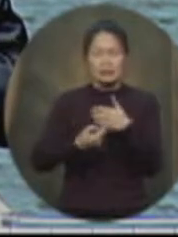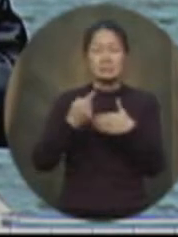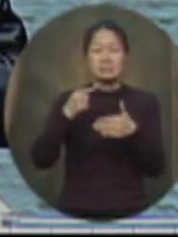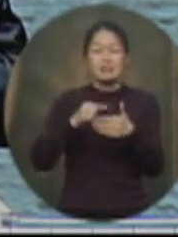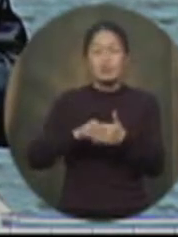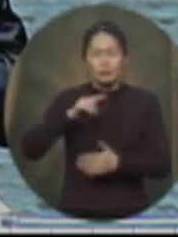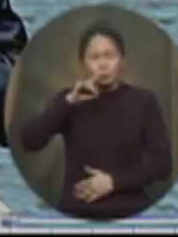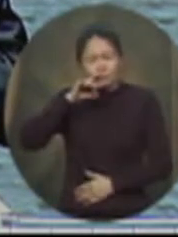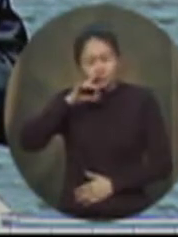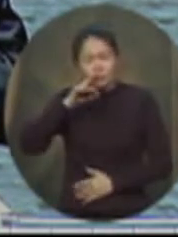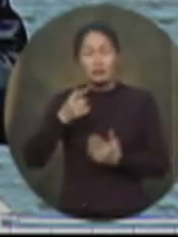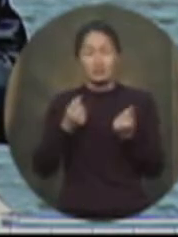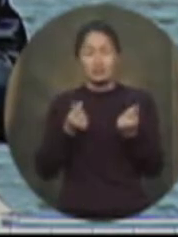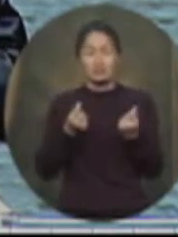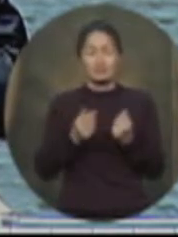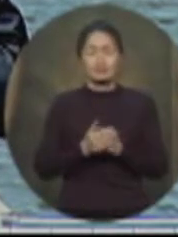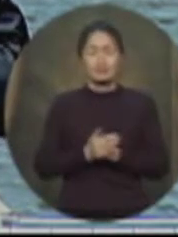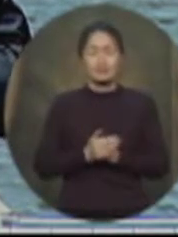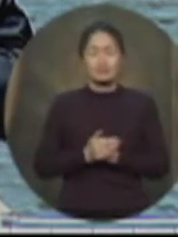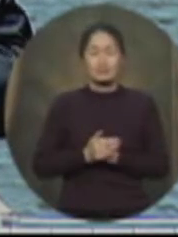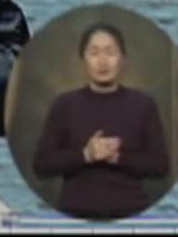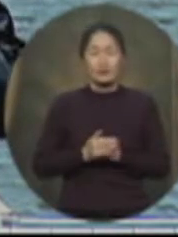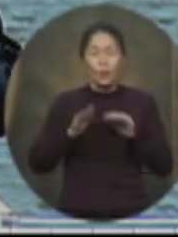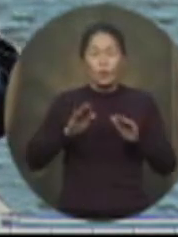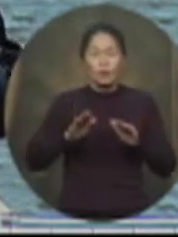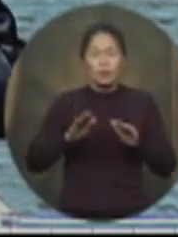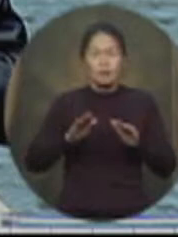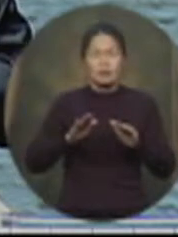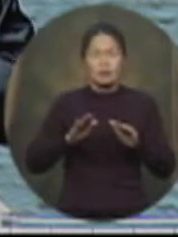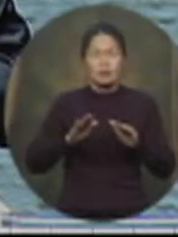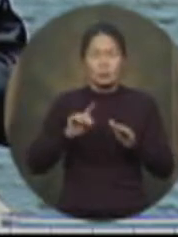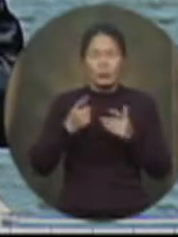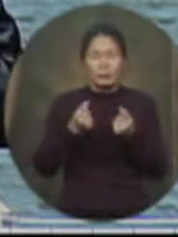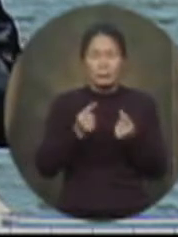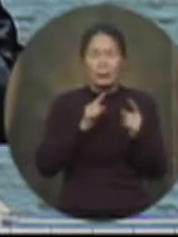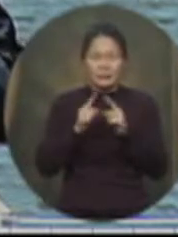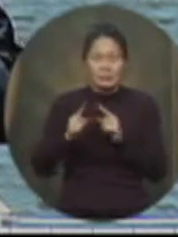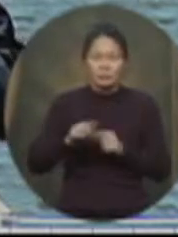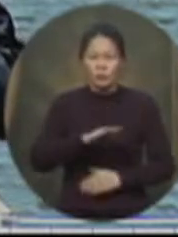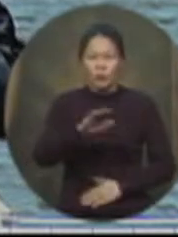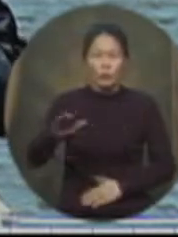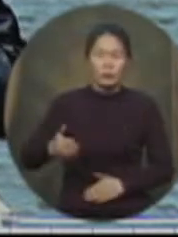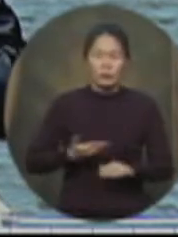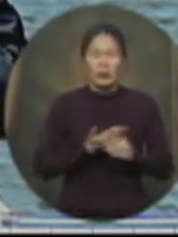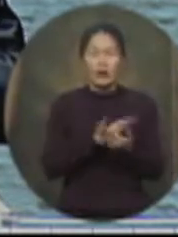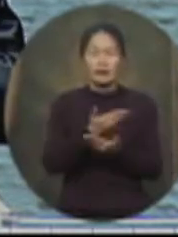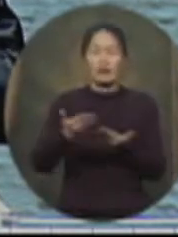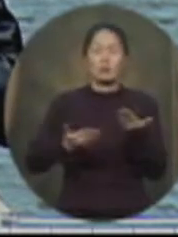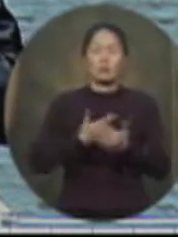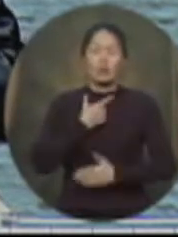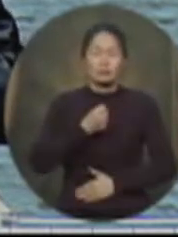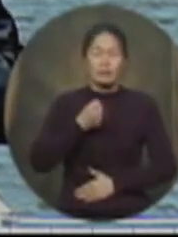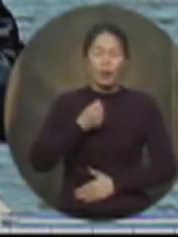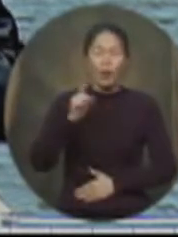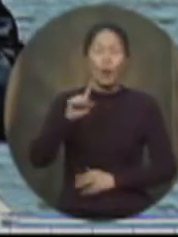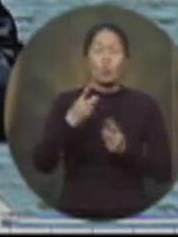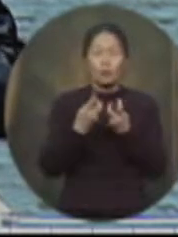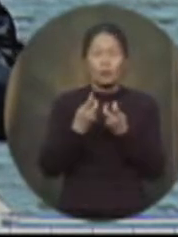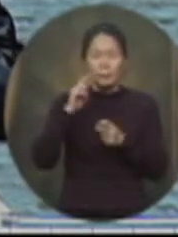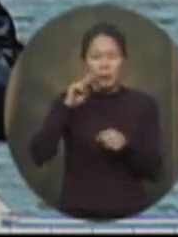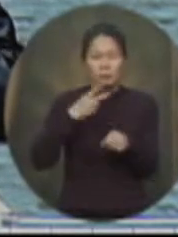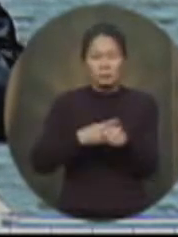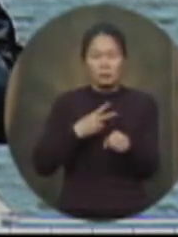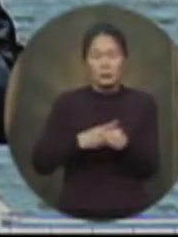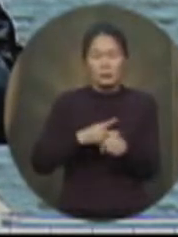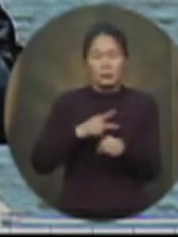궁금 하지 않겠습니까 자 오늘 그 말씀을 여러분과 나누려고 합니다 사도 바울은 어째서 환란 앞에서